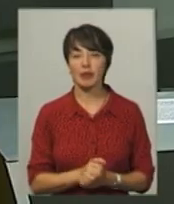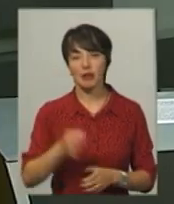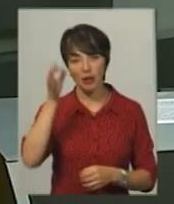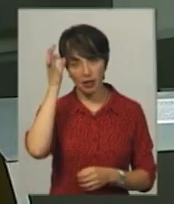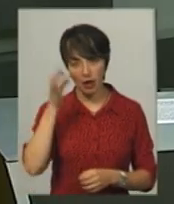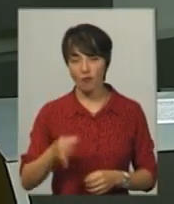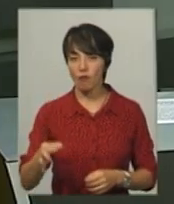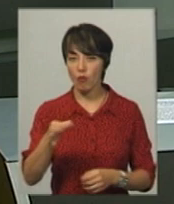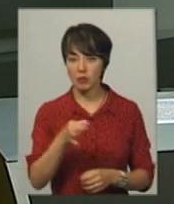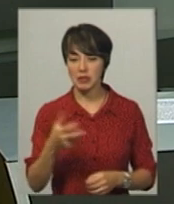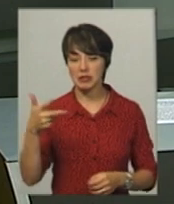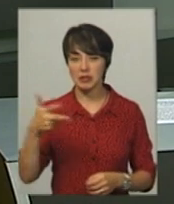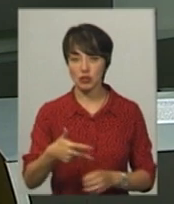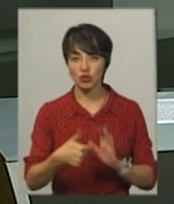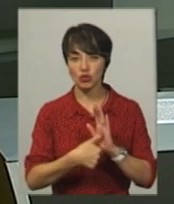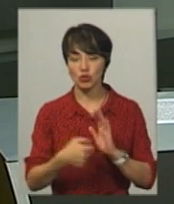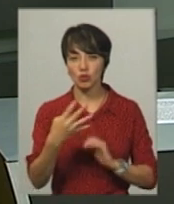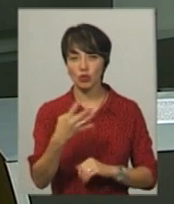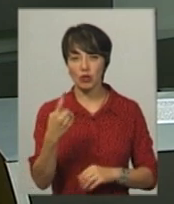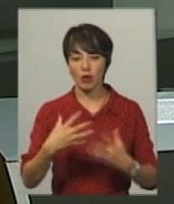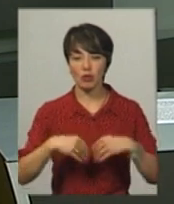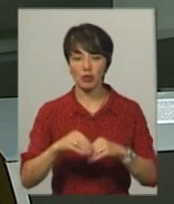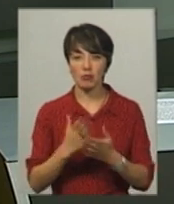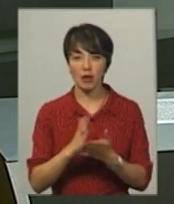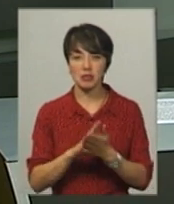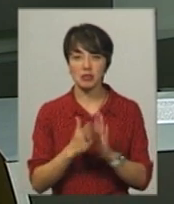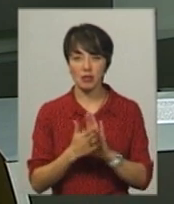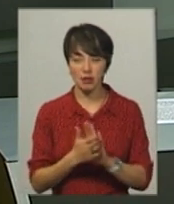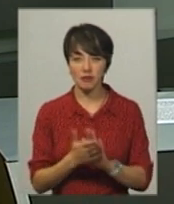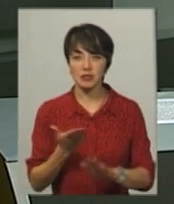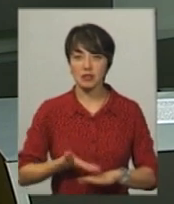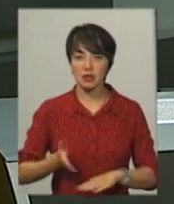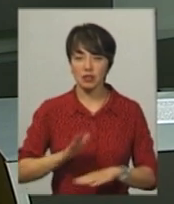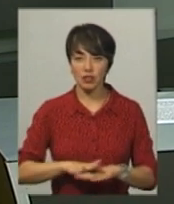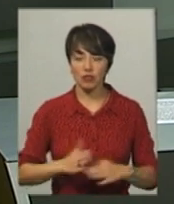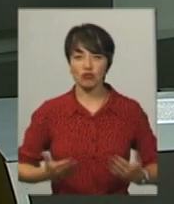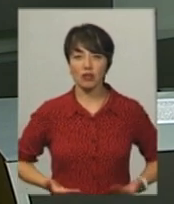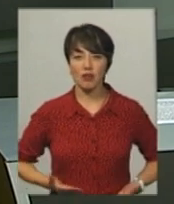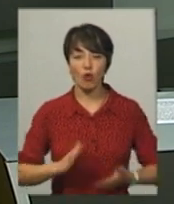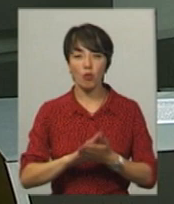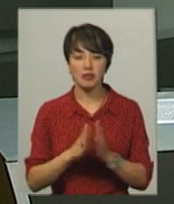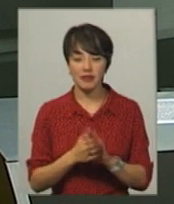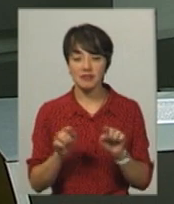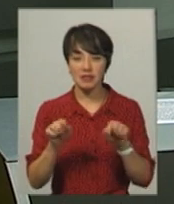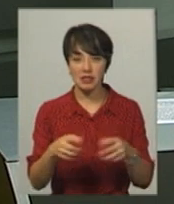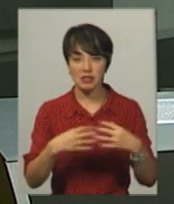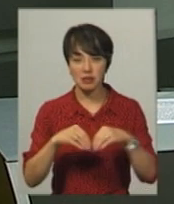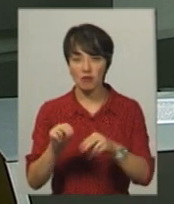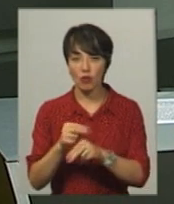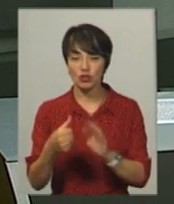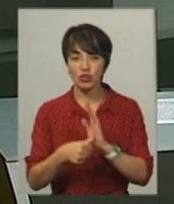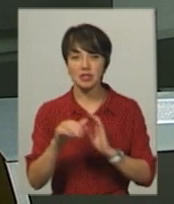Нагадаю, на Хмельниччині 3641 родина має статус «перебувають у складних життєвих обставинах». І в цих сім'ях